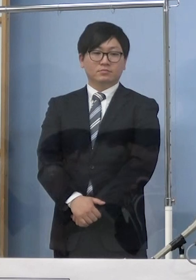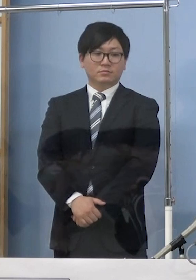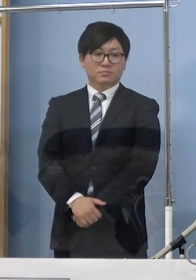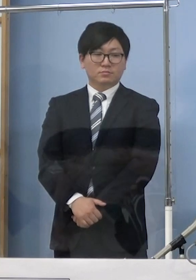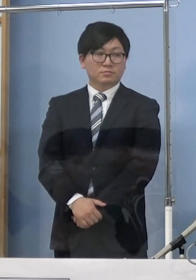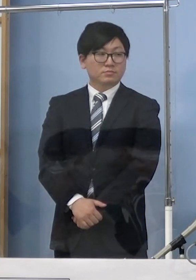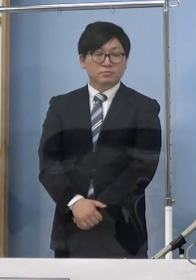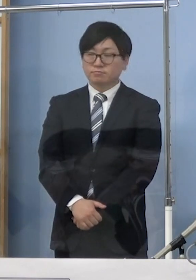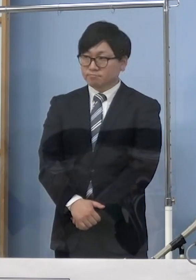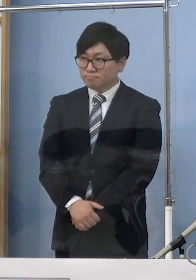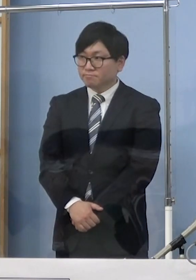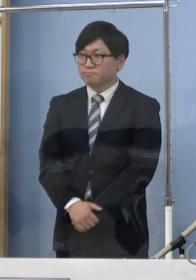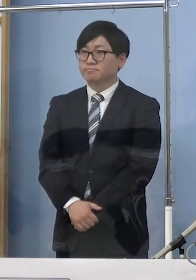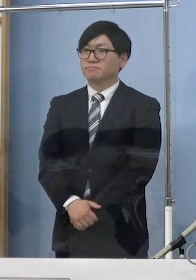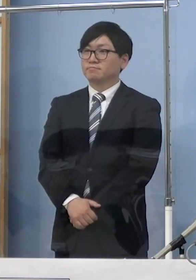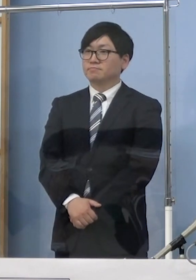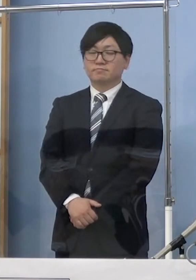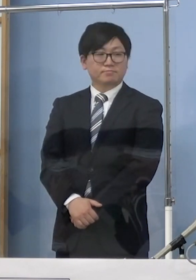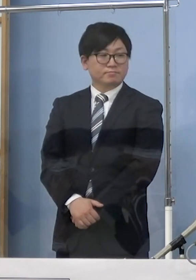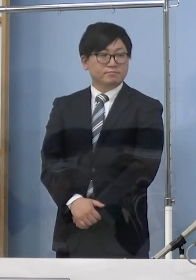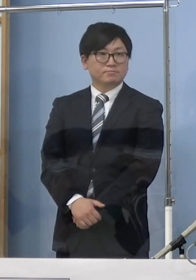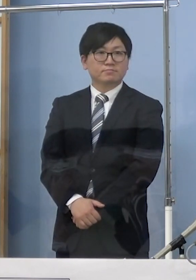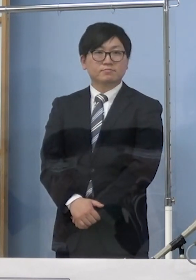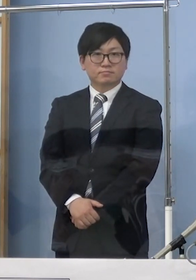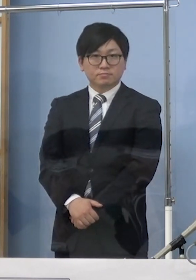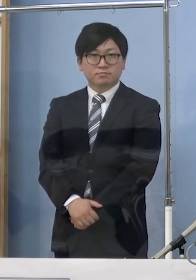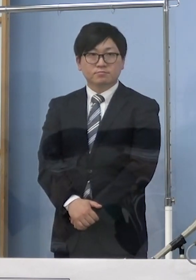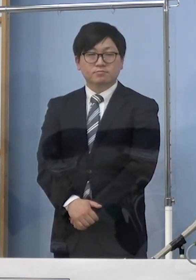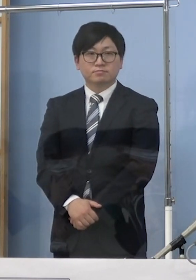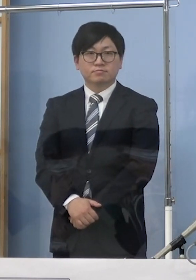じゃあ、すみません。で、引き続き、